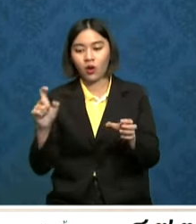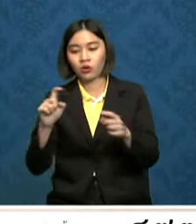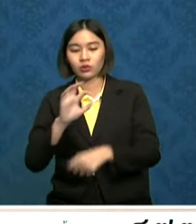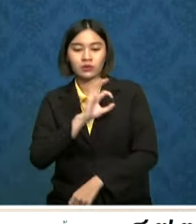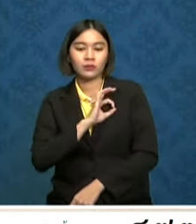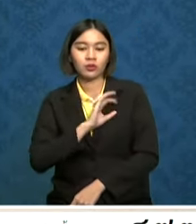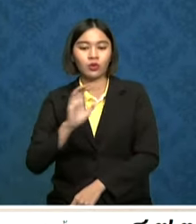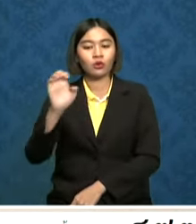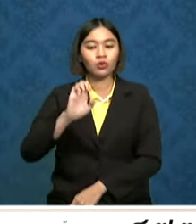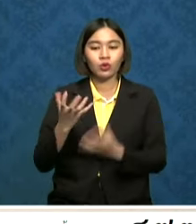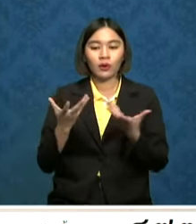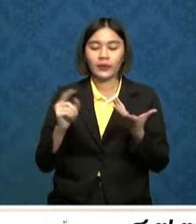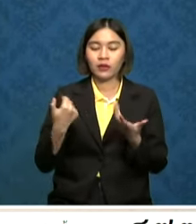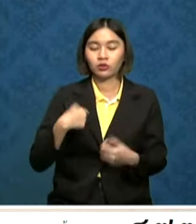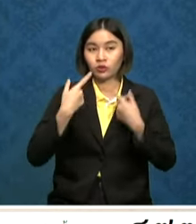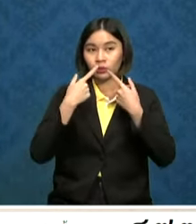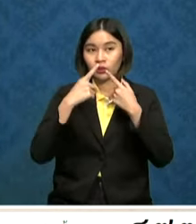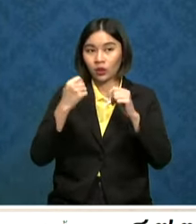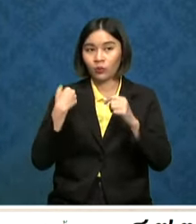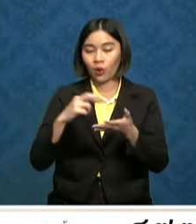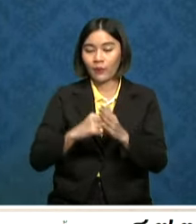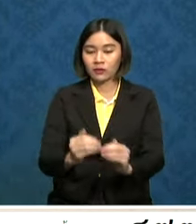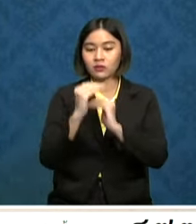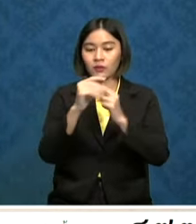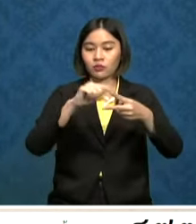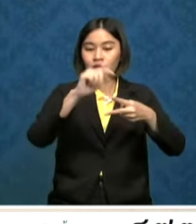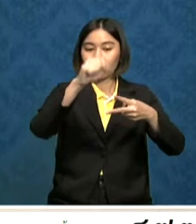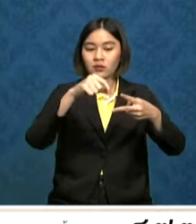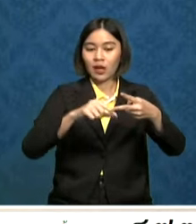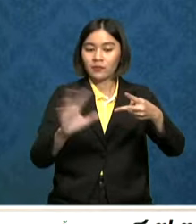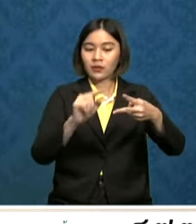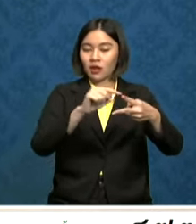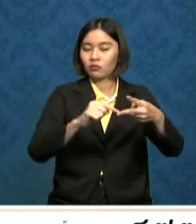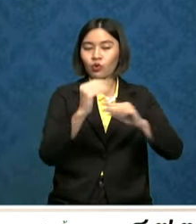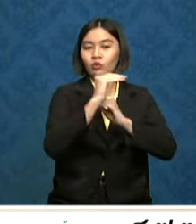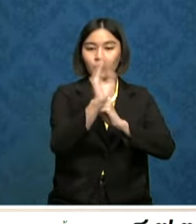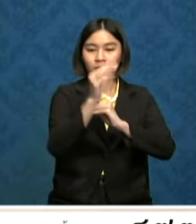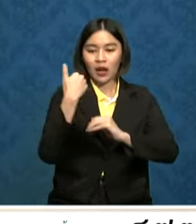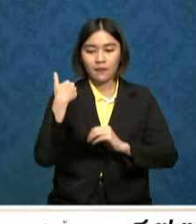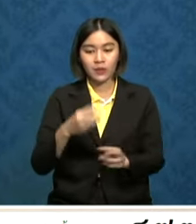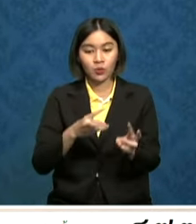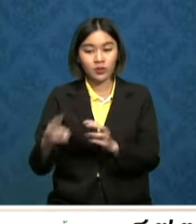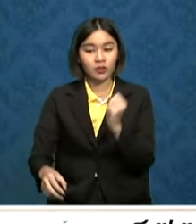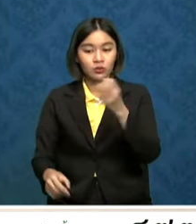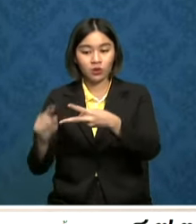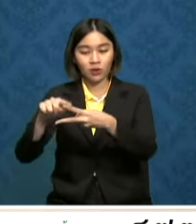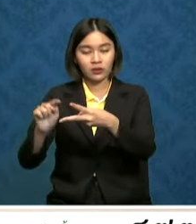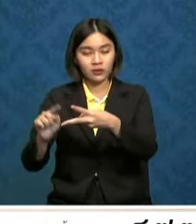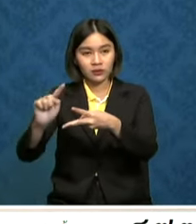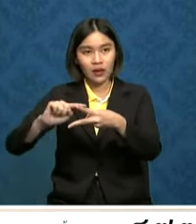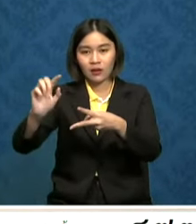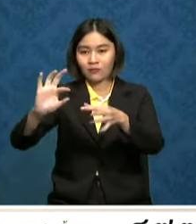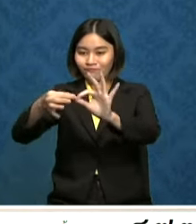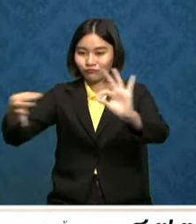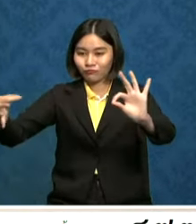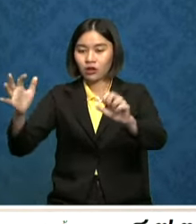าชิกของสหภาพยุโรปโดยตัวเลือกคำตอบครับก็ไม่จำกัดอยู่แค่ yes กับ no อีกต่อไปแต่ใช้ตัวเลือกคำตอบที่มี2ตัวเลือกตัวเลือกที่1ก็คือเขียนเป็นข้อ